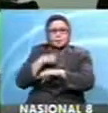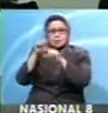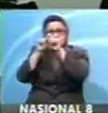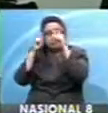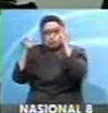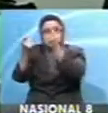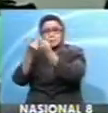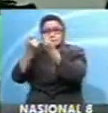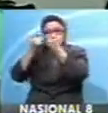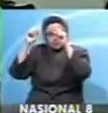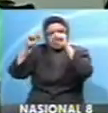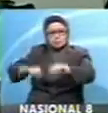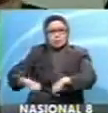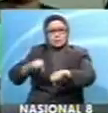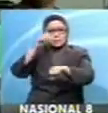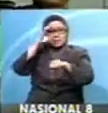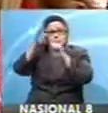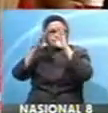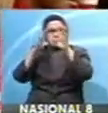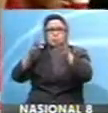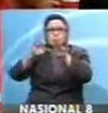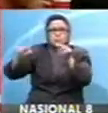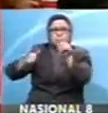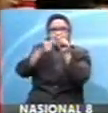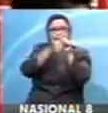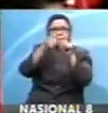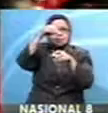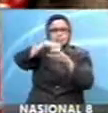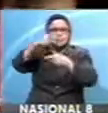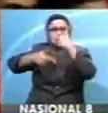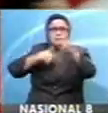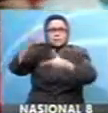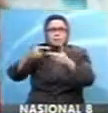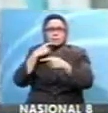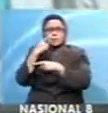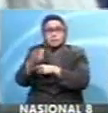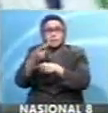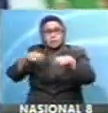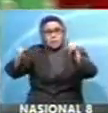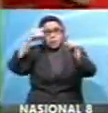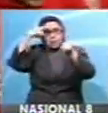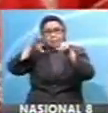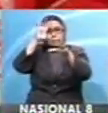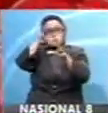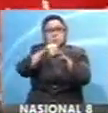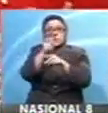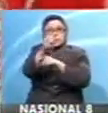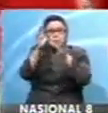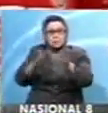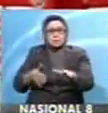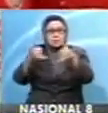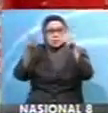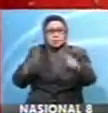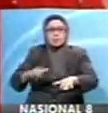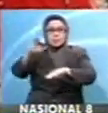yang bule-bule create subtitling tambah elevation peluang menurunkan empat pemain input kali ini akan